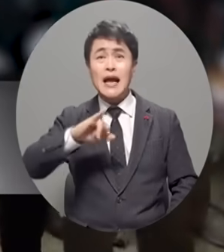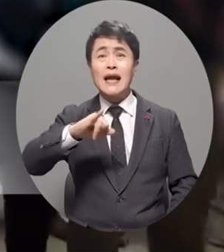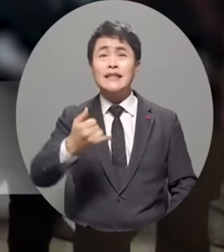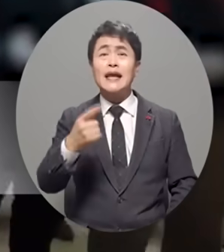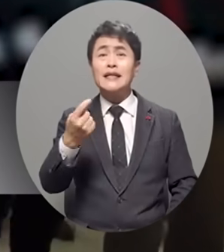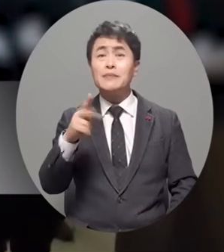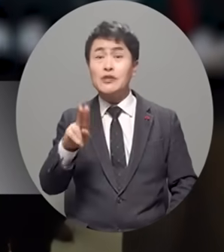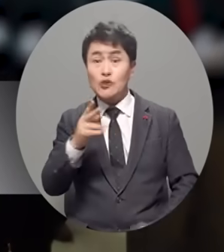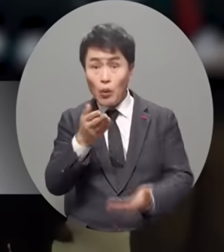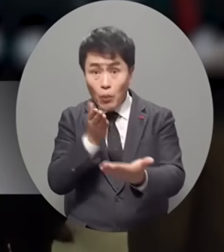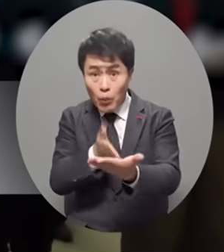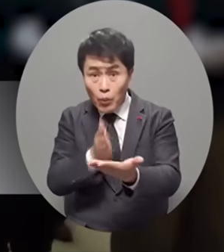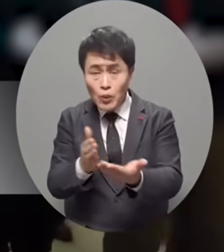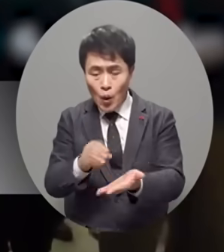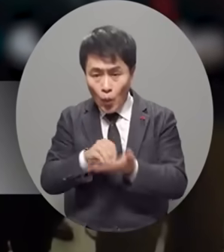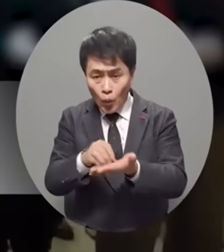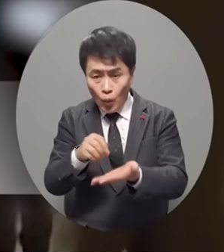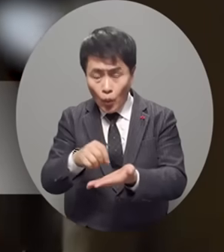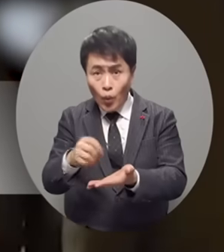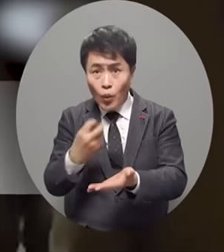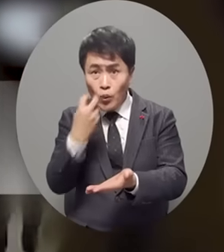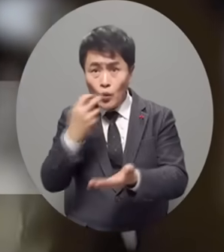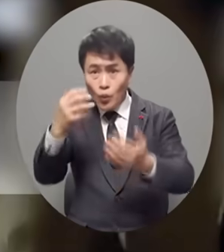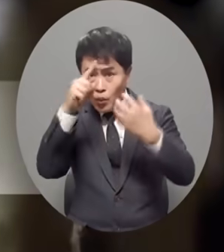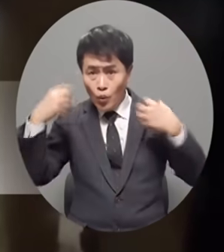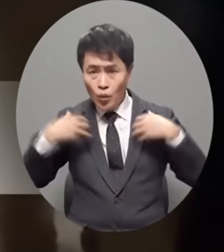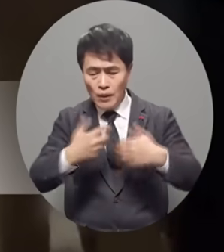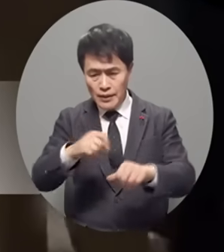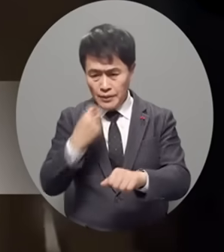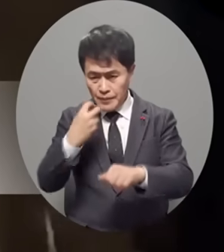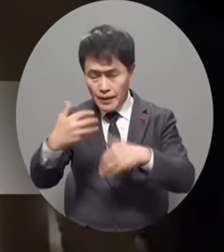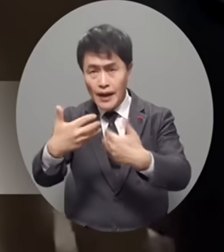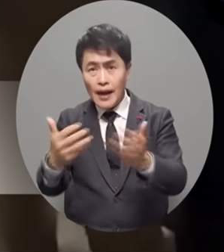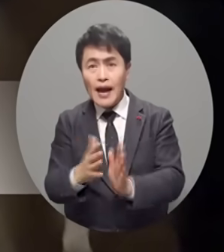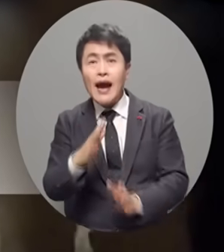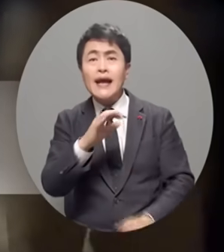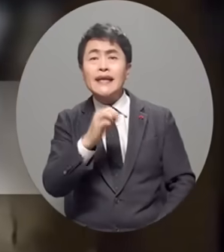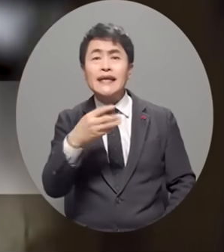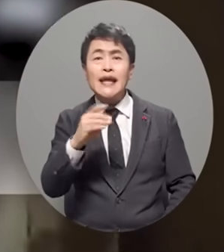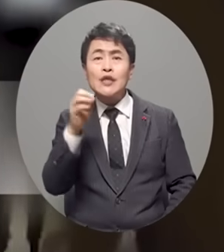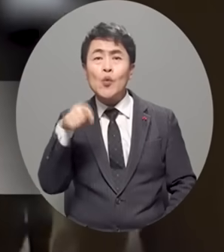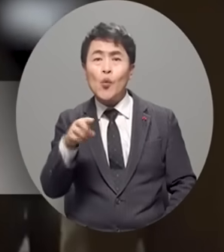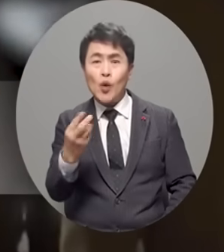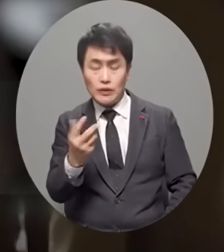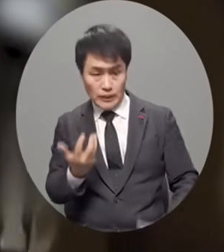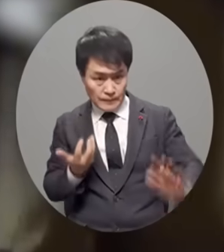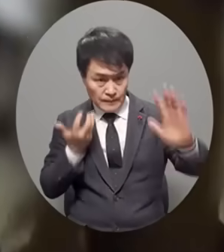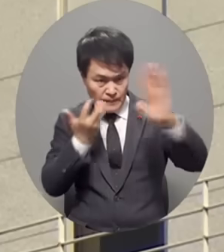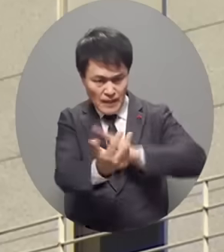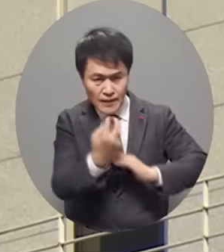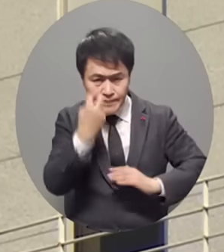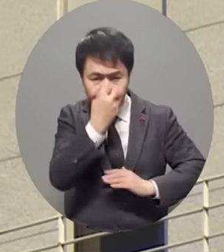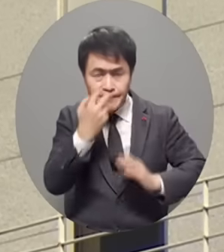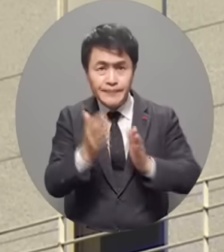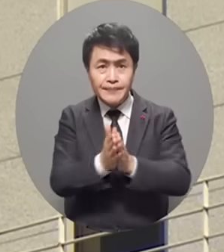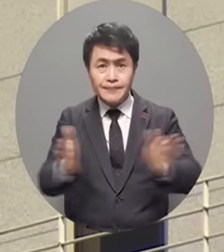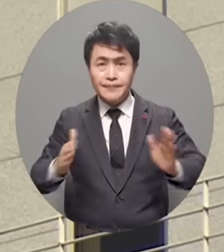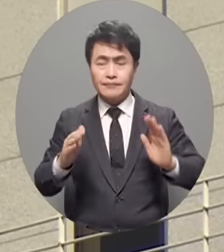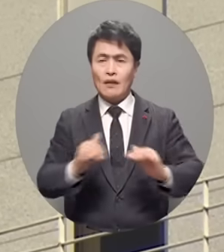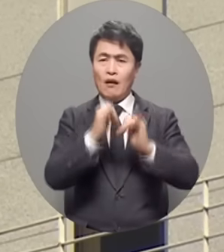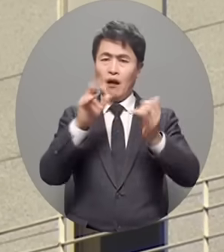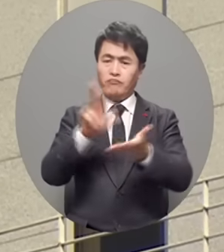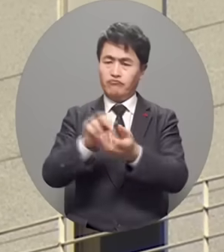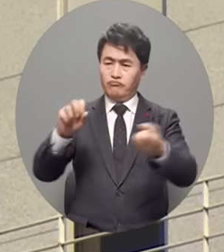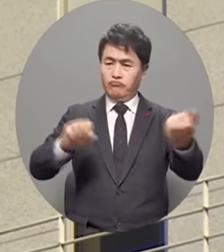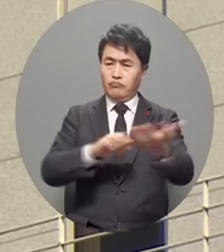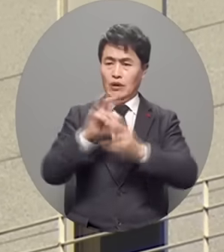보도된 후 고용노동부는 특별근로감독팀을 구성해 이랜드월드에 대한 현장감독에 착수했습니다. 사회적 물의를